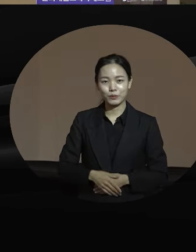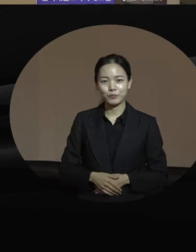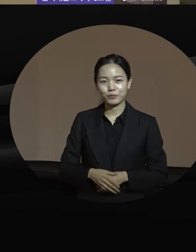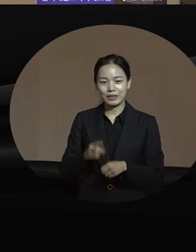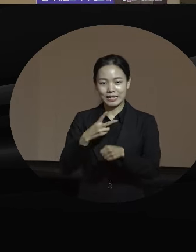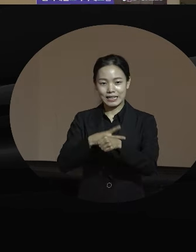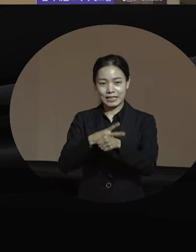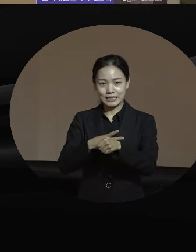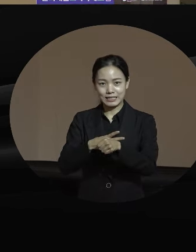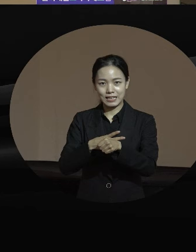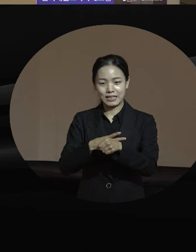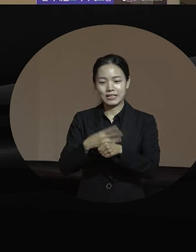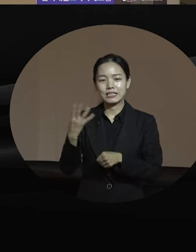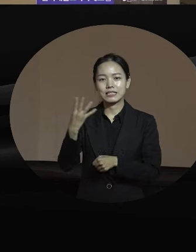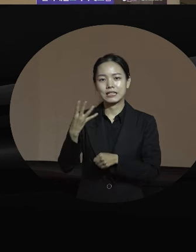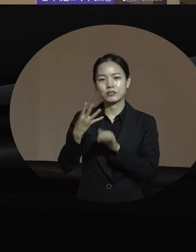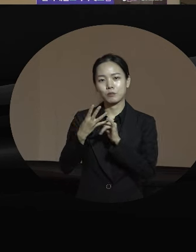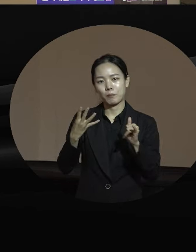있습니다.